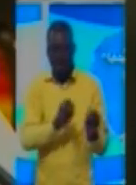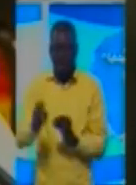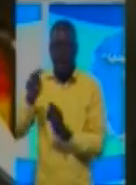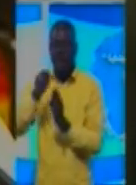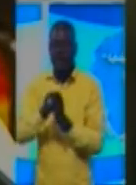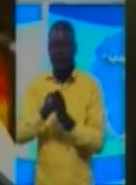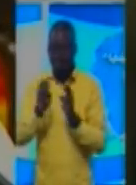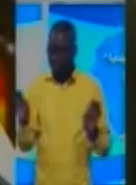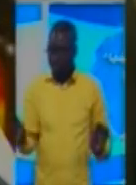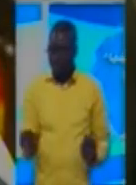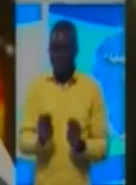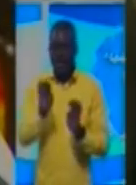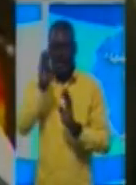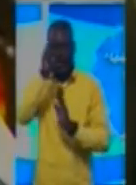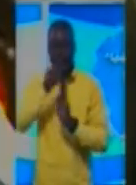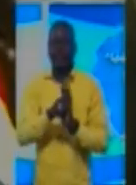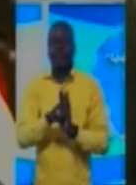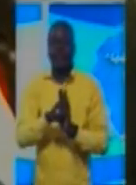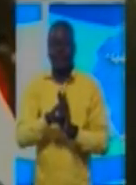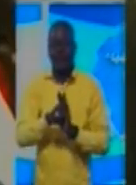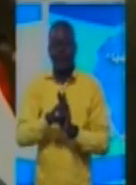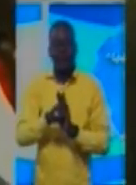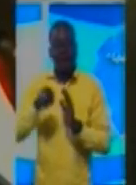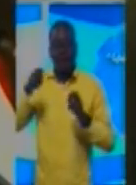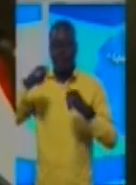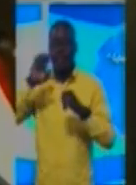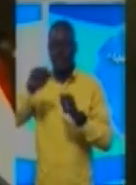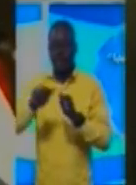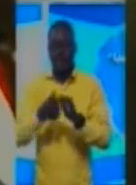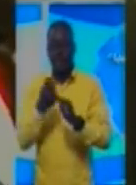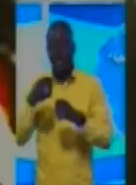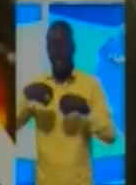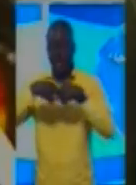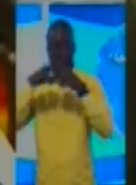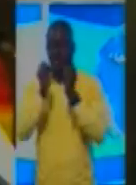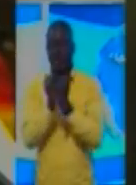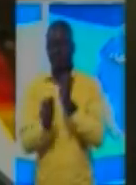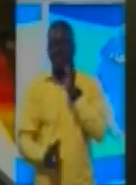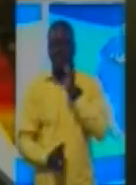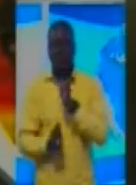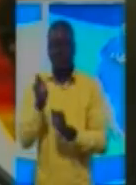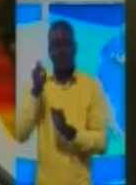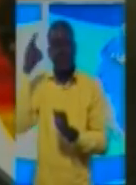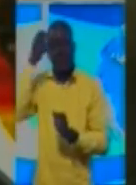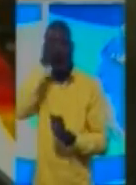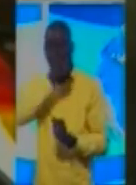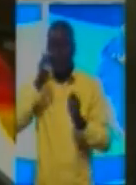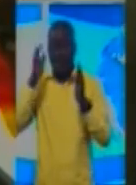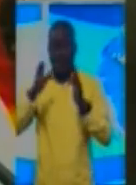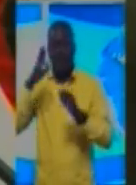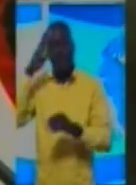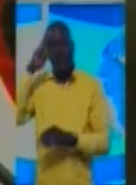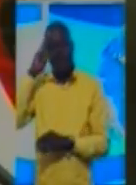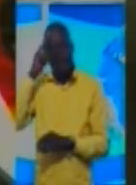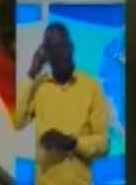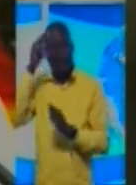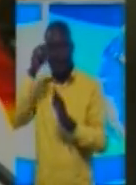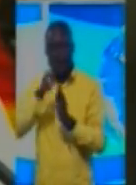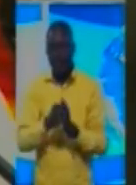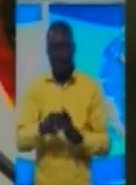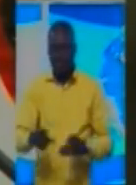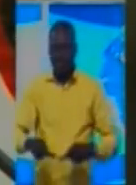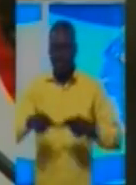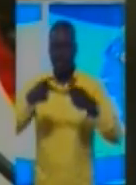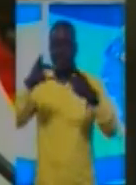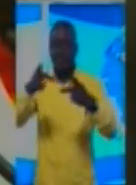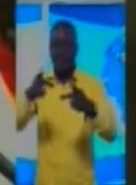cet événement qui, au fil des éditions, est devenu l'un des plus grands espaces panafricains de réflexion et de proposition